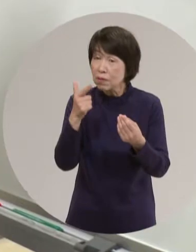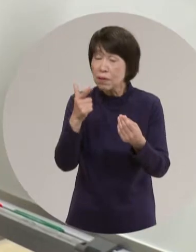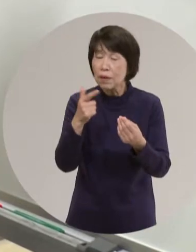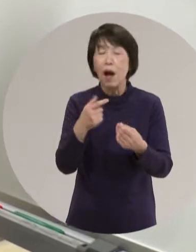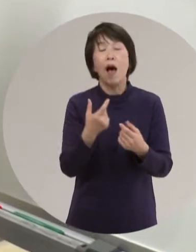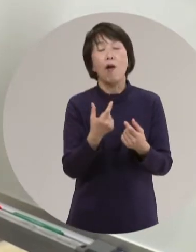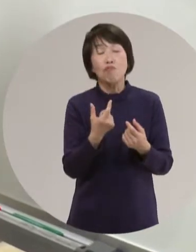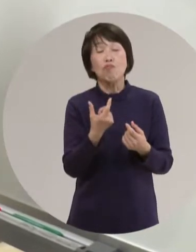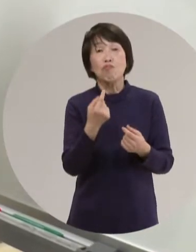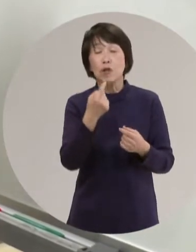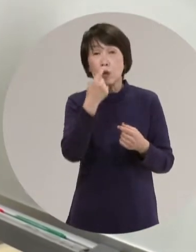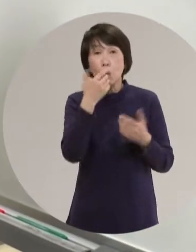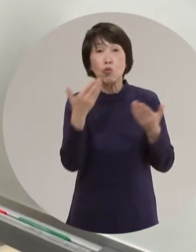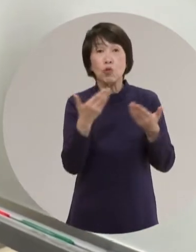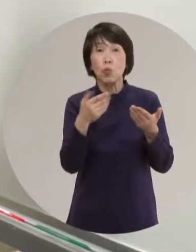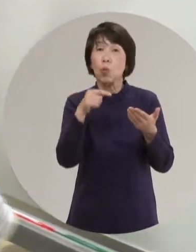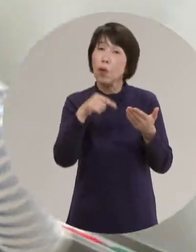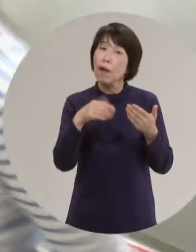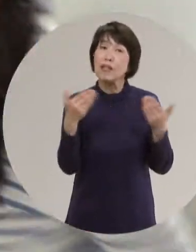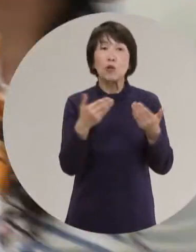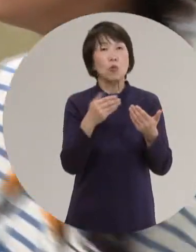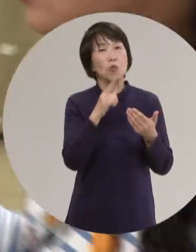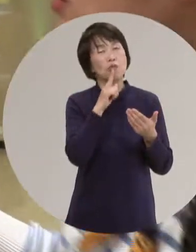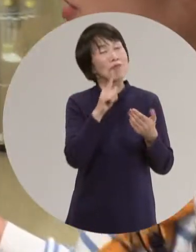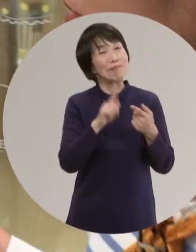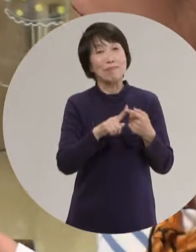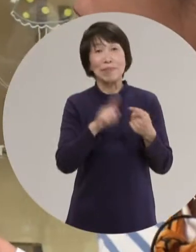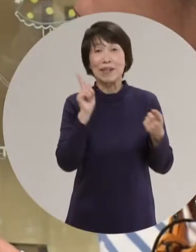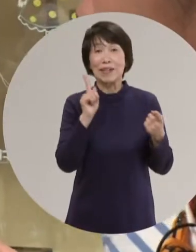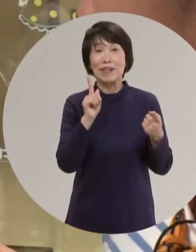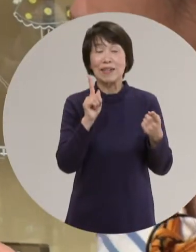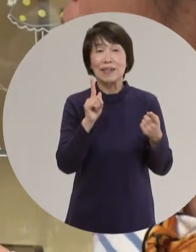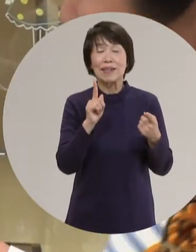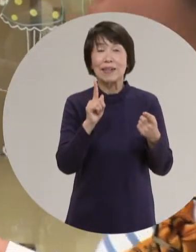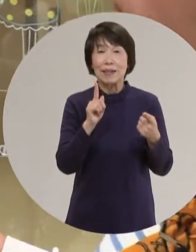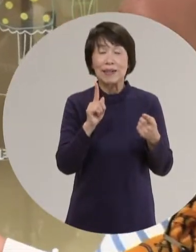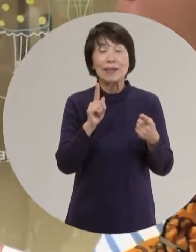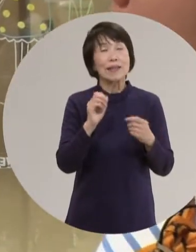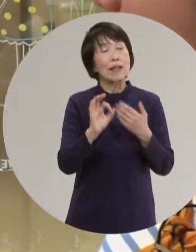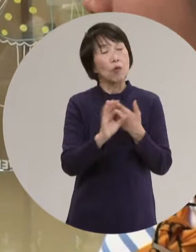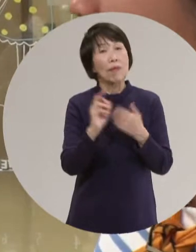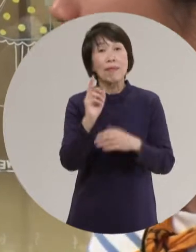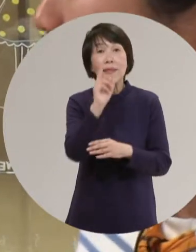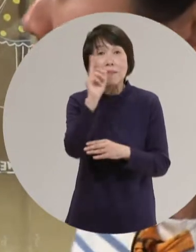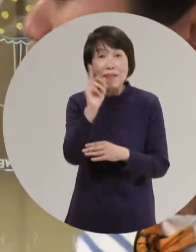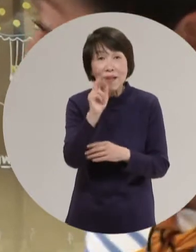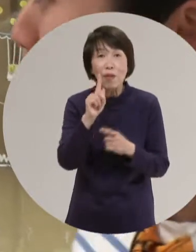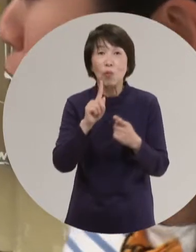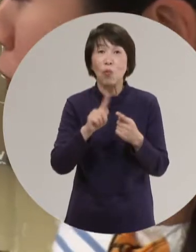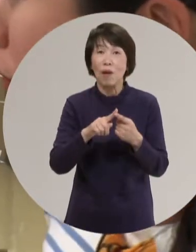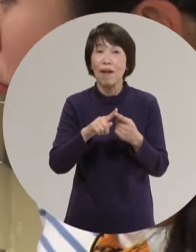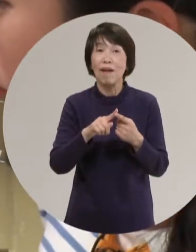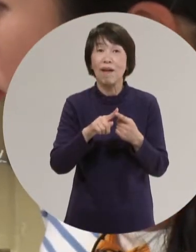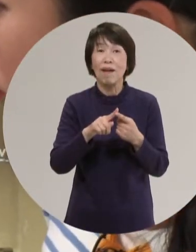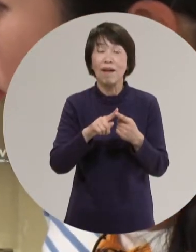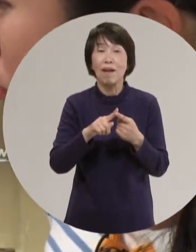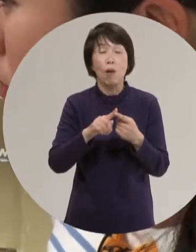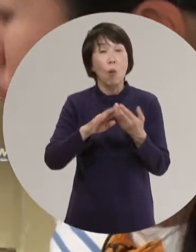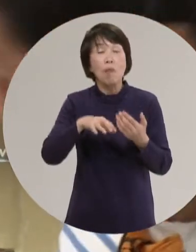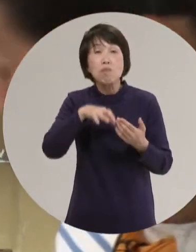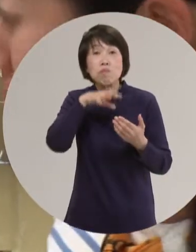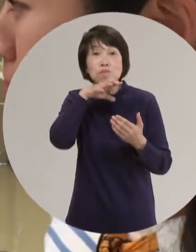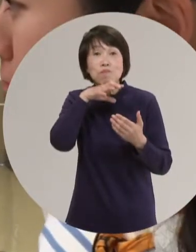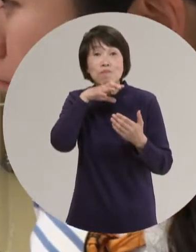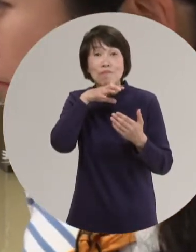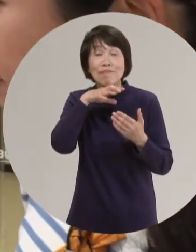か？ ですからね、 はい、 今やってることは仕事とは思ってないんですよ、うん、ですからこうセミナーとか、まあ、特に